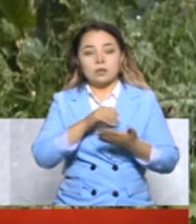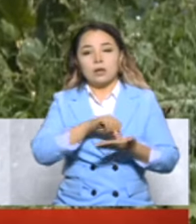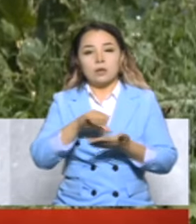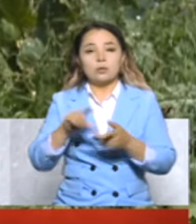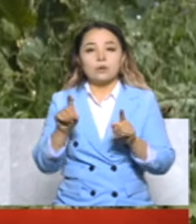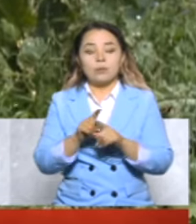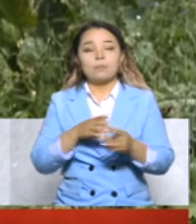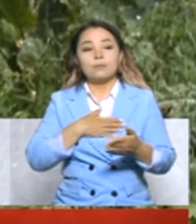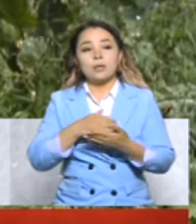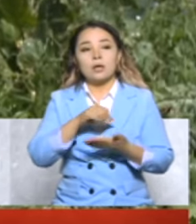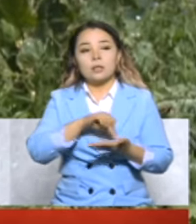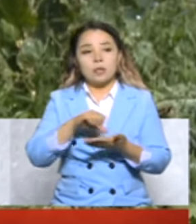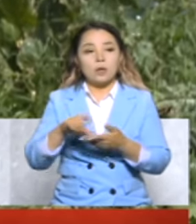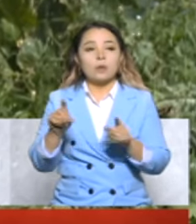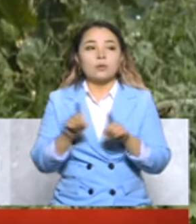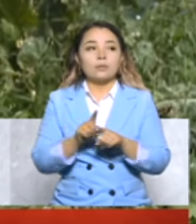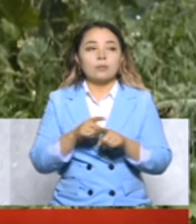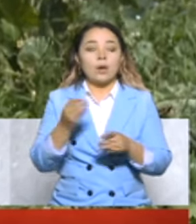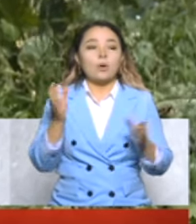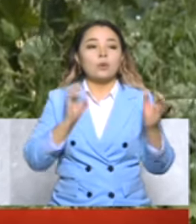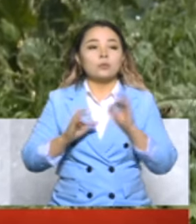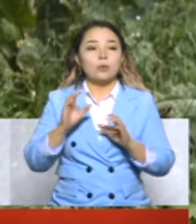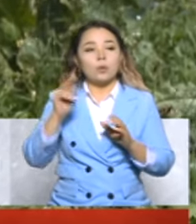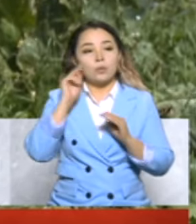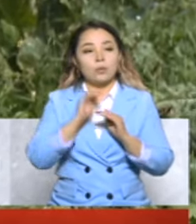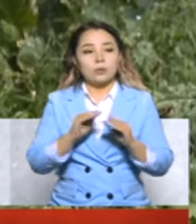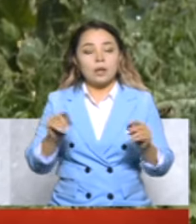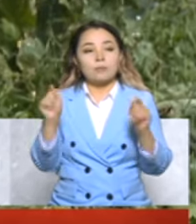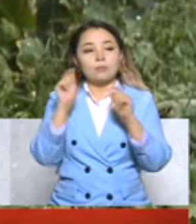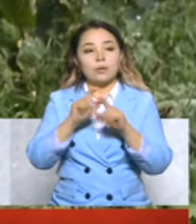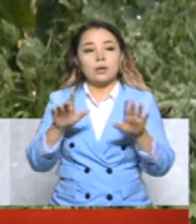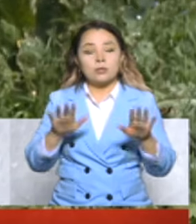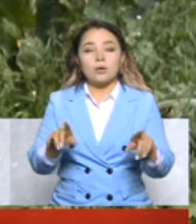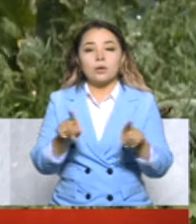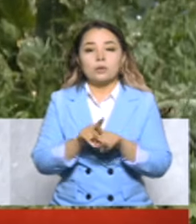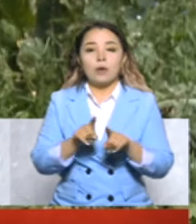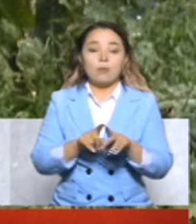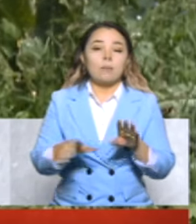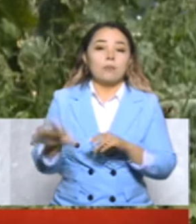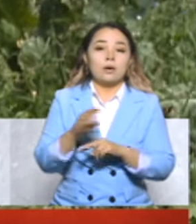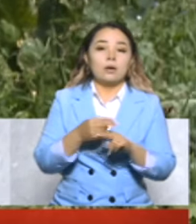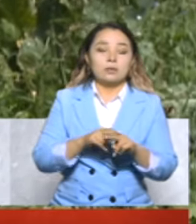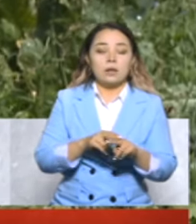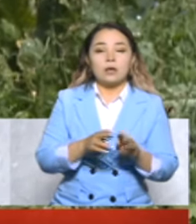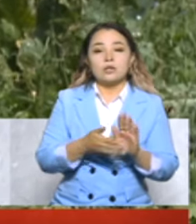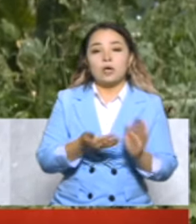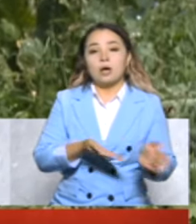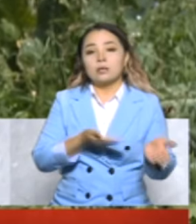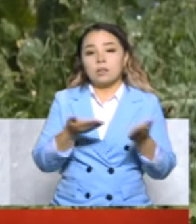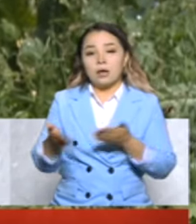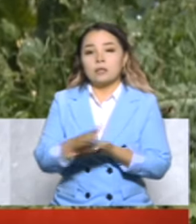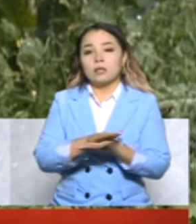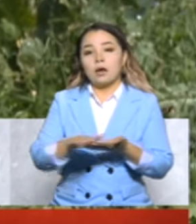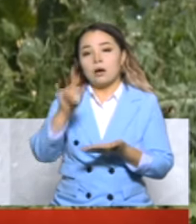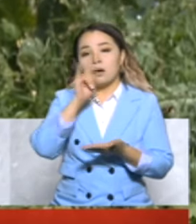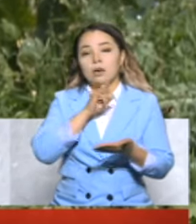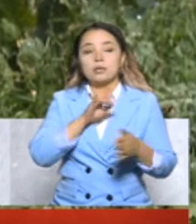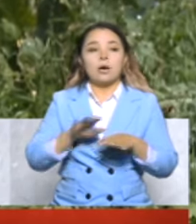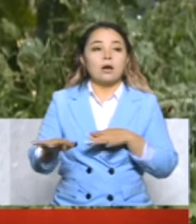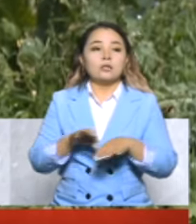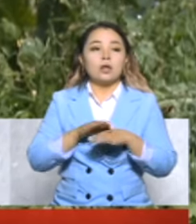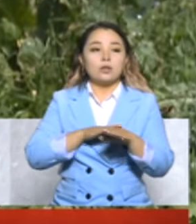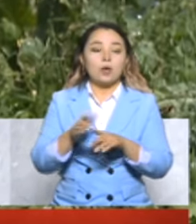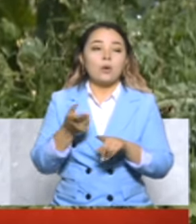еріктілердің, белсенділердің, студент, оқушылар, мектеп орманшылықтарының барлығы тартылғанын Таза Қазақстан